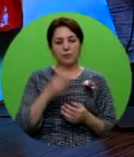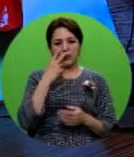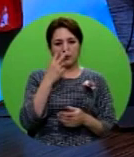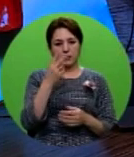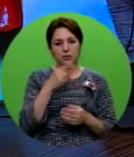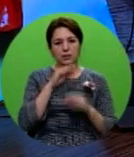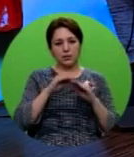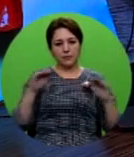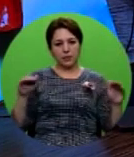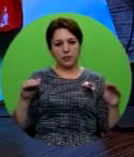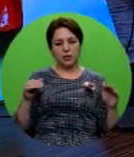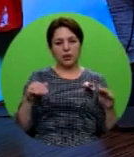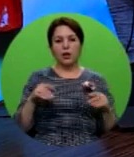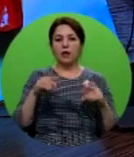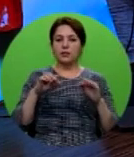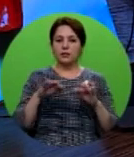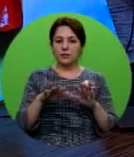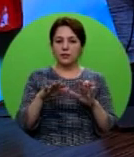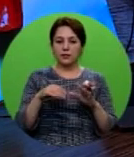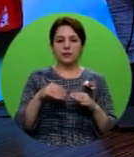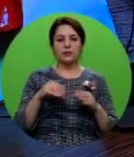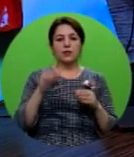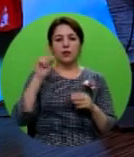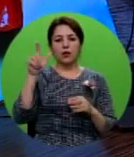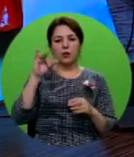Посмотрите, ребята, это делается на гончарном круге.